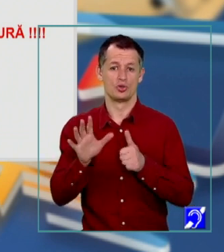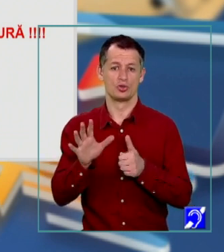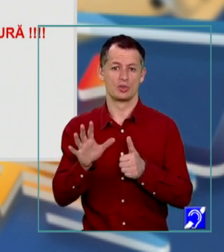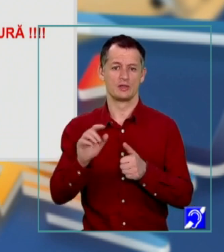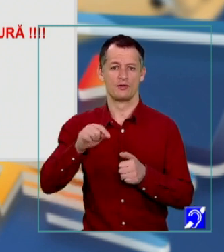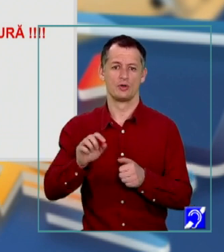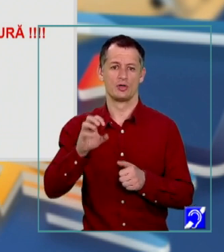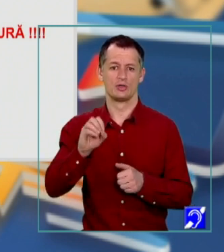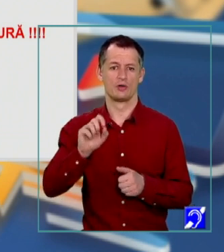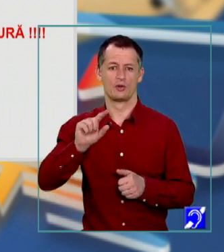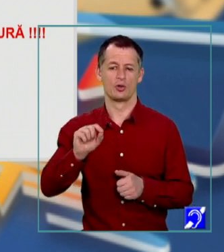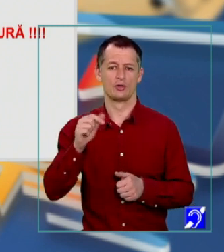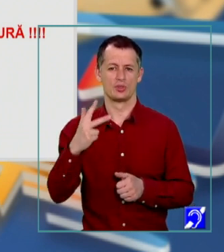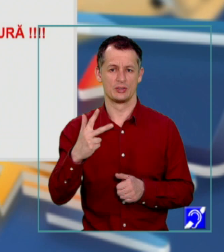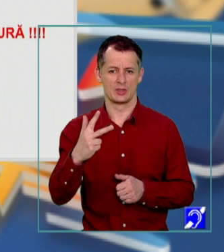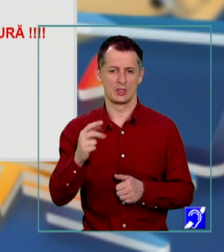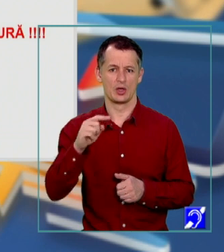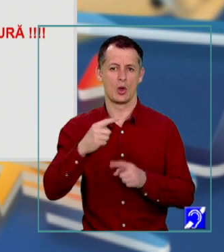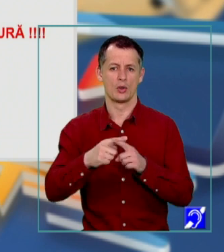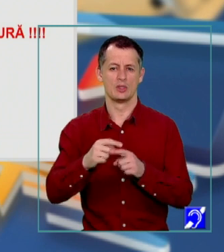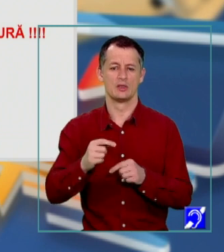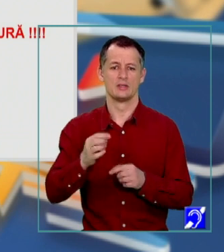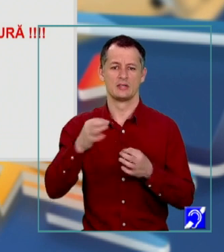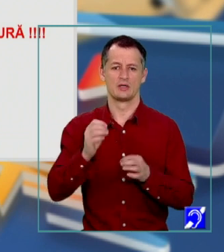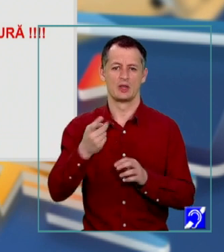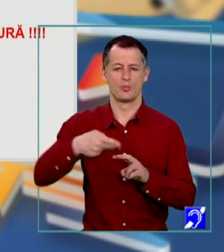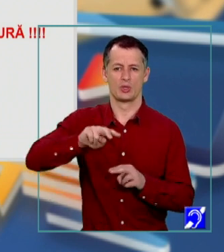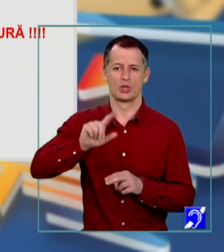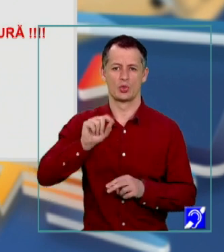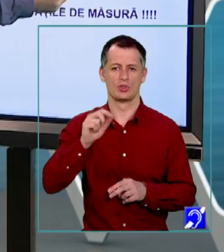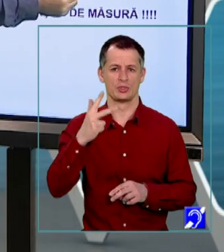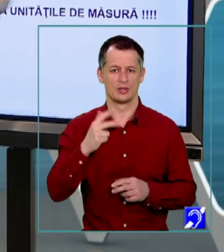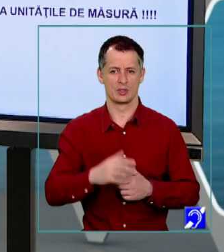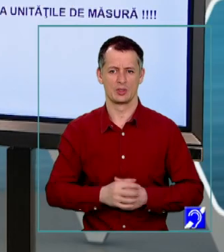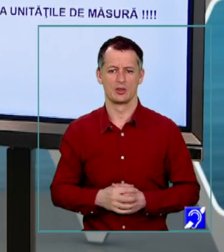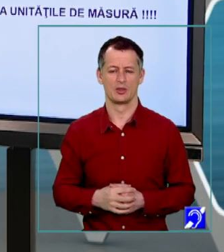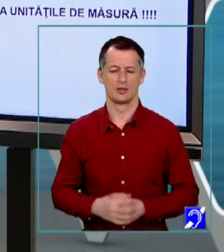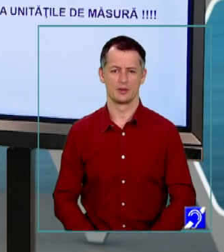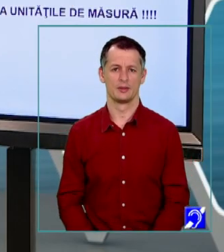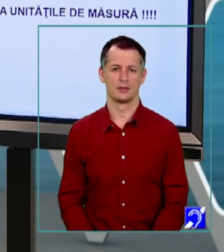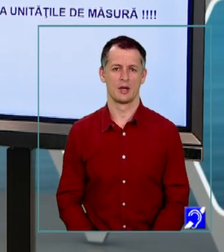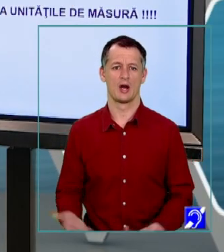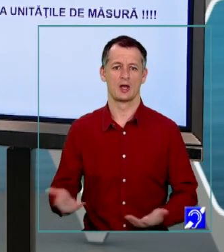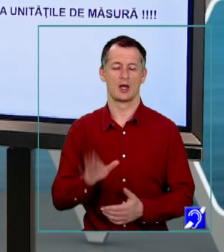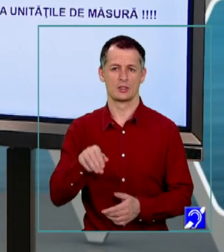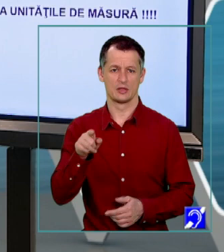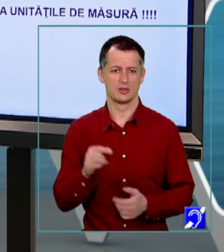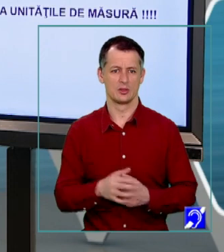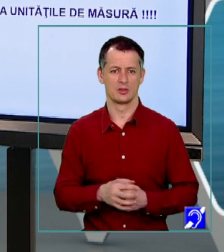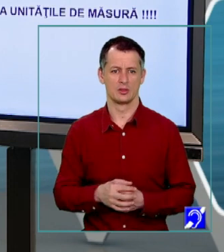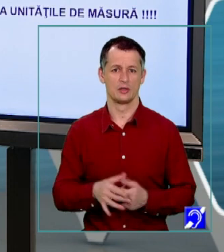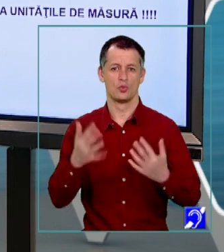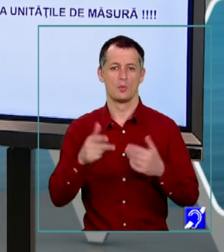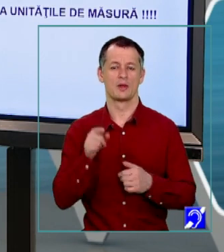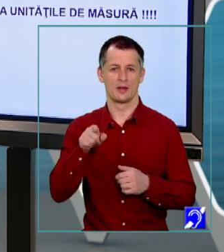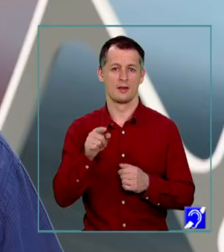6,023 ori 10 la puterea 23, vorba de particule, un mol conține acest număr de